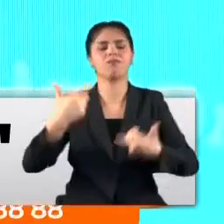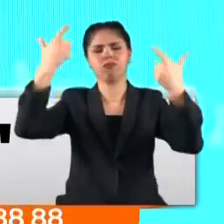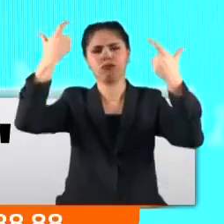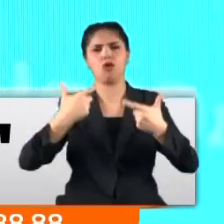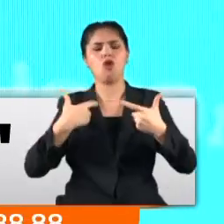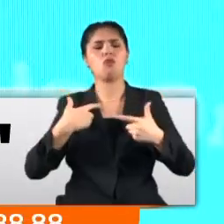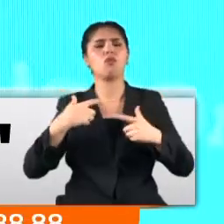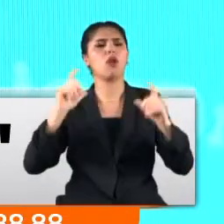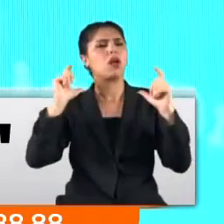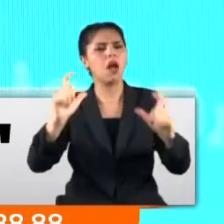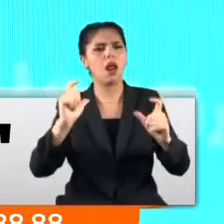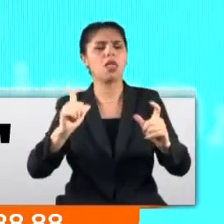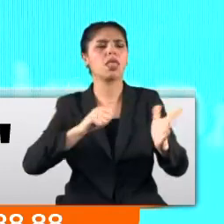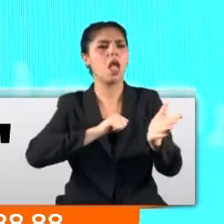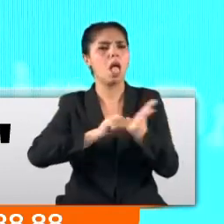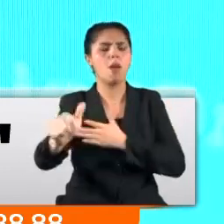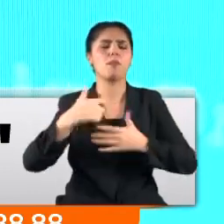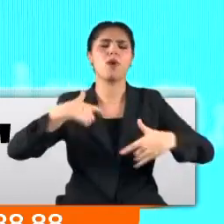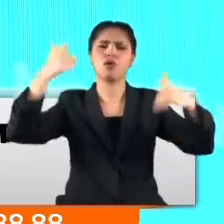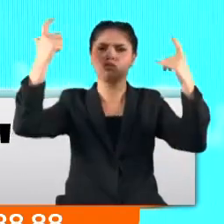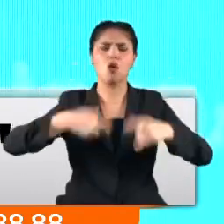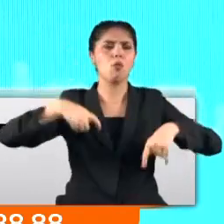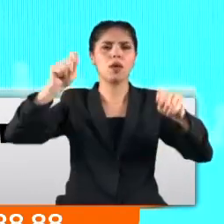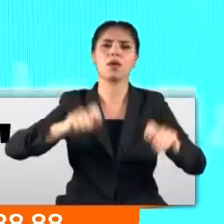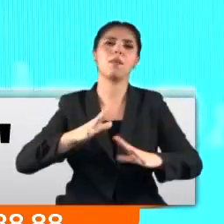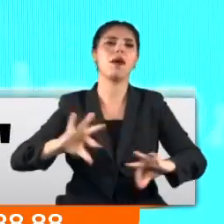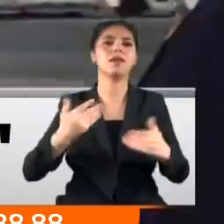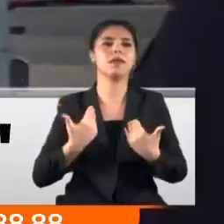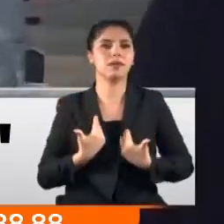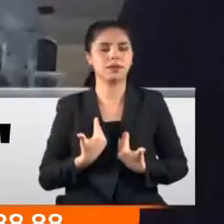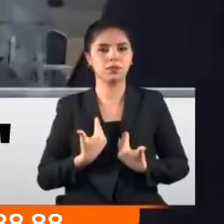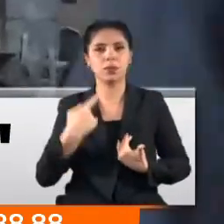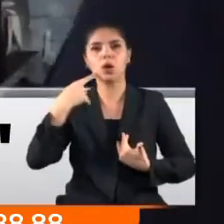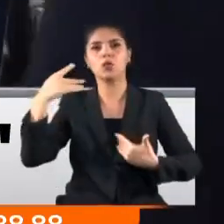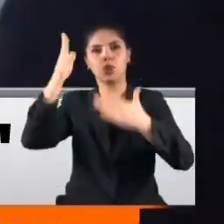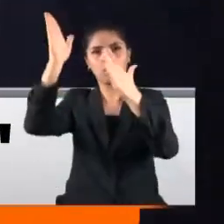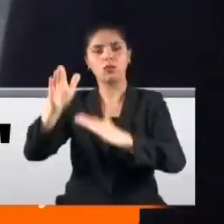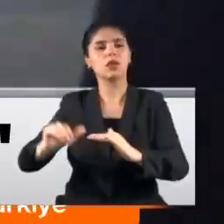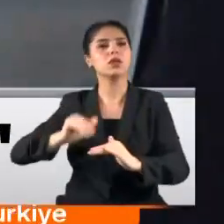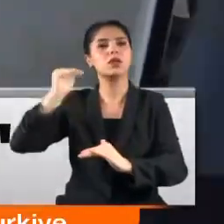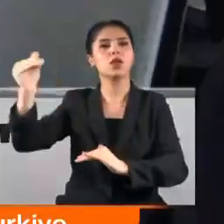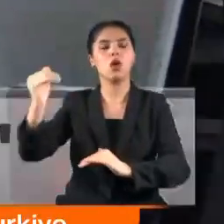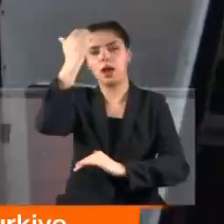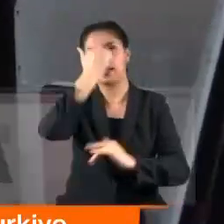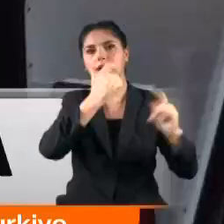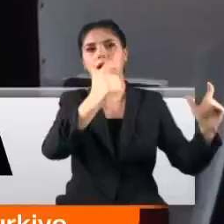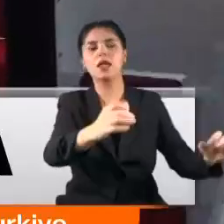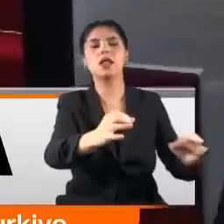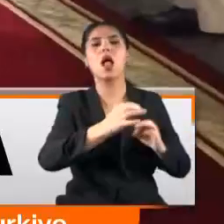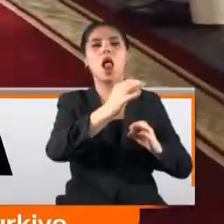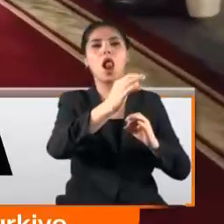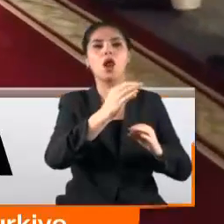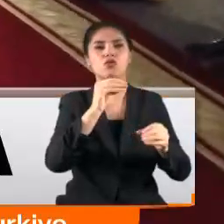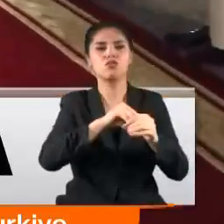dahil her türlü mesuliyeti üstlenmeye hazırız Cumhurbaşkanı daha sonra Gazze diplomasisini sürdürmek